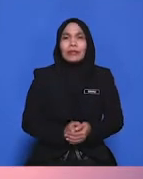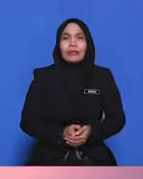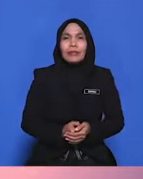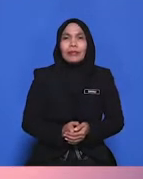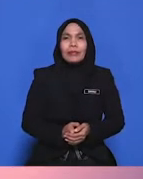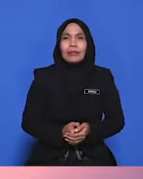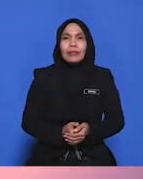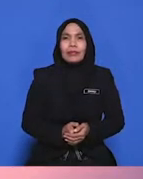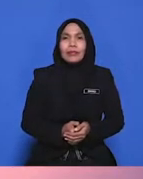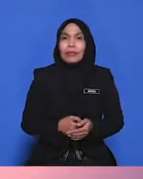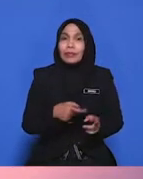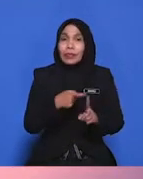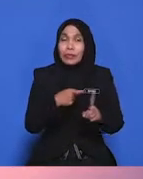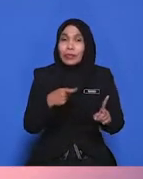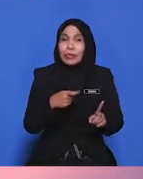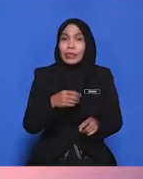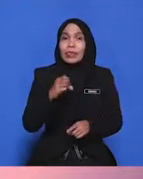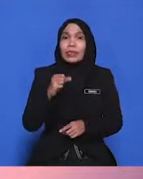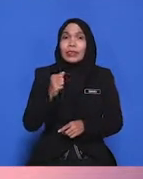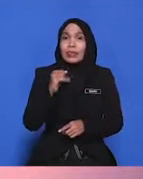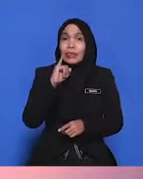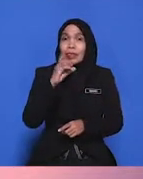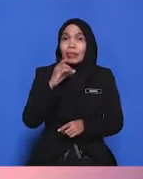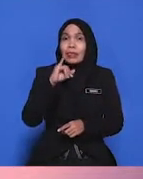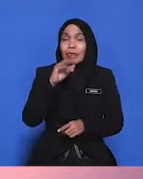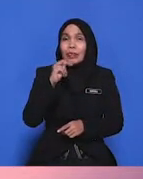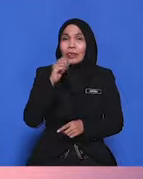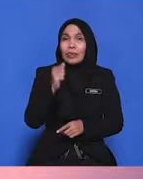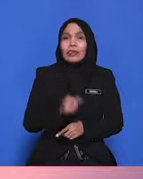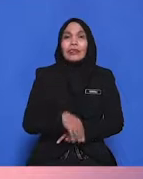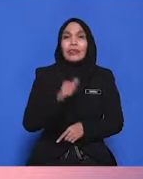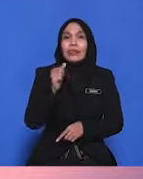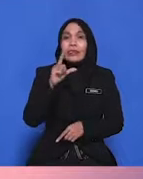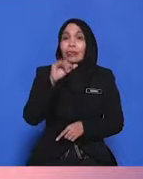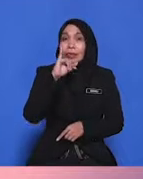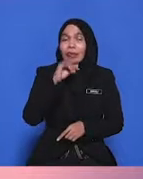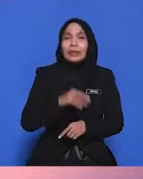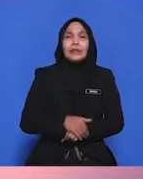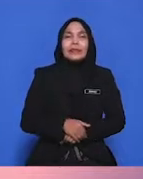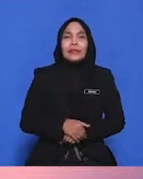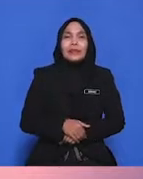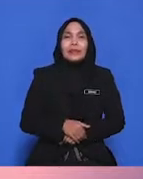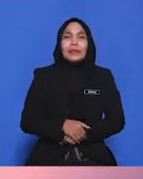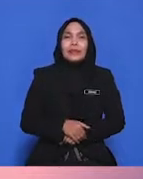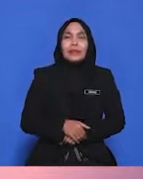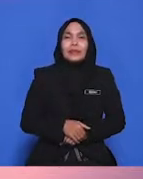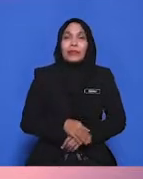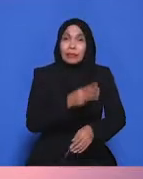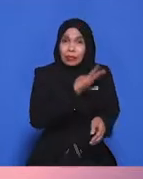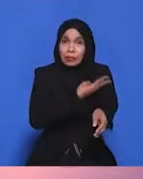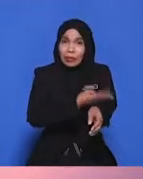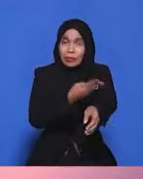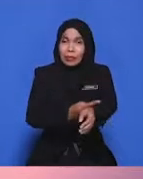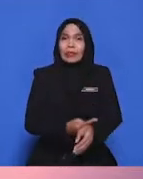daripada Sayyidina Ali karamallahu wajhah. Selain itu, salah silah keturunan beliau juga bersambung